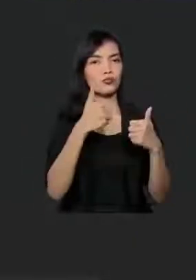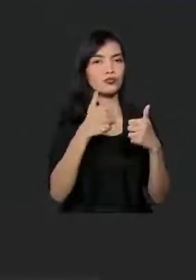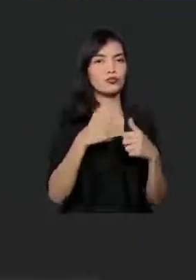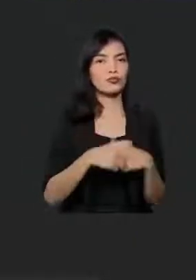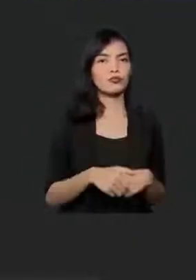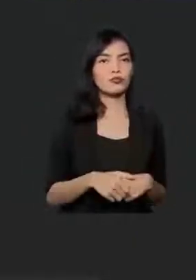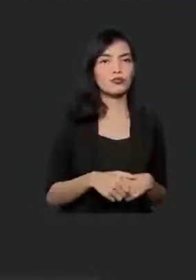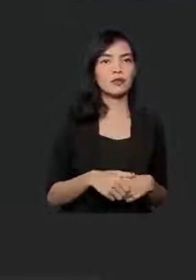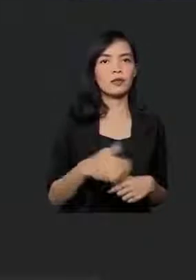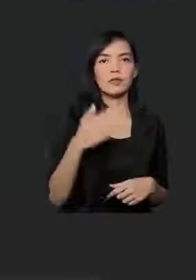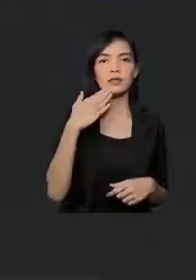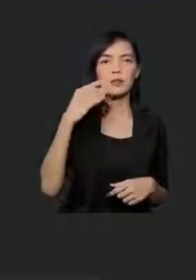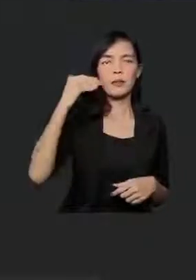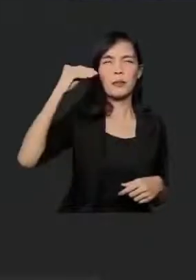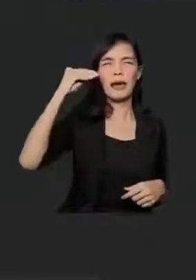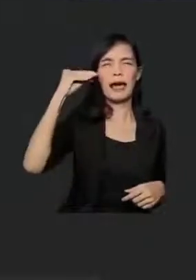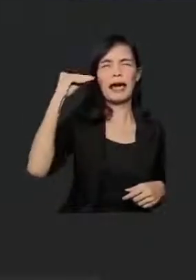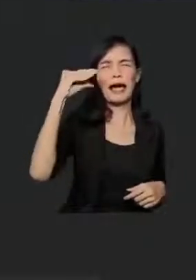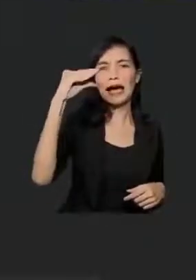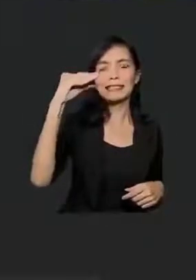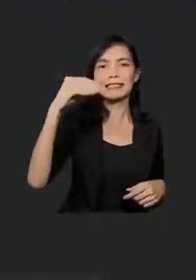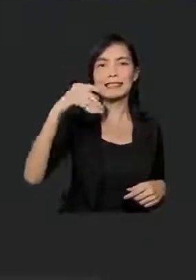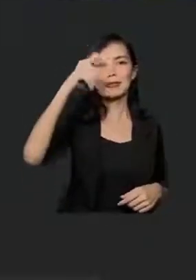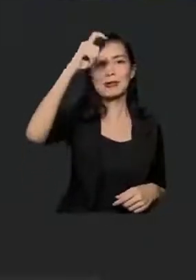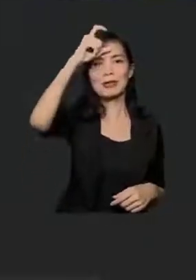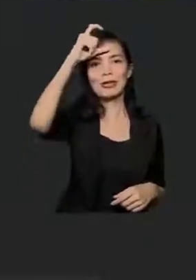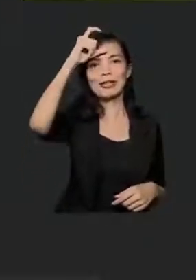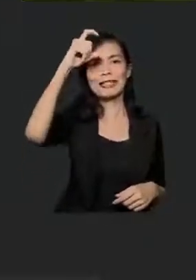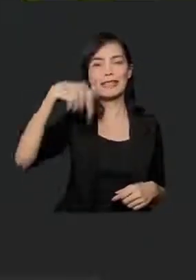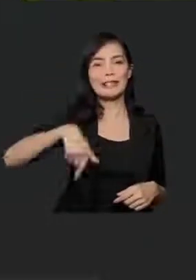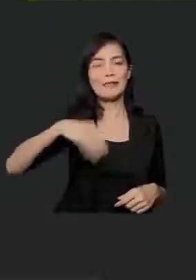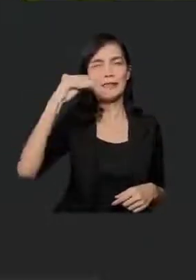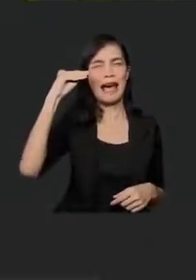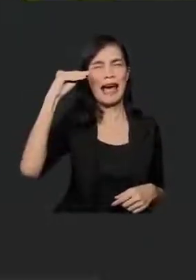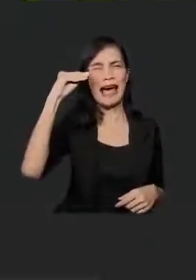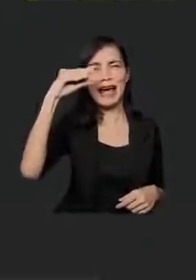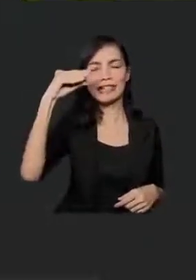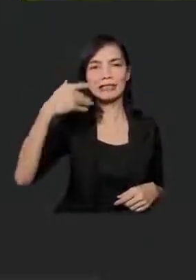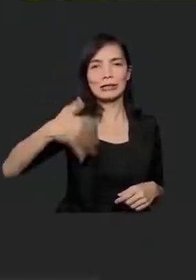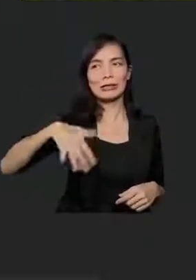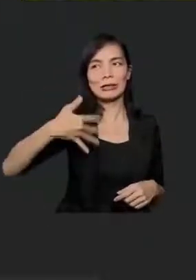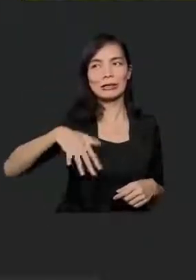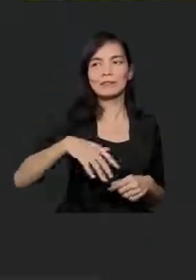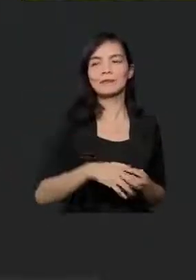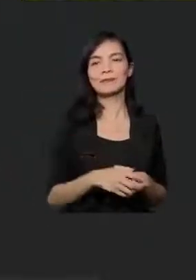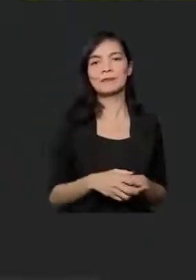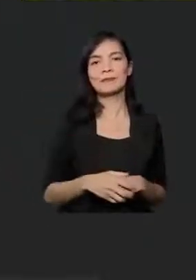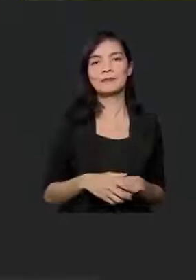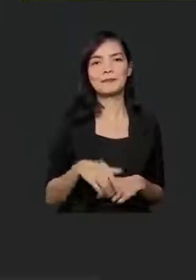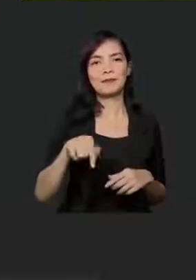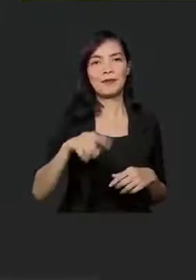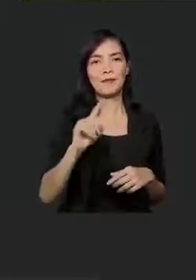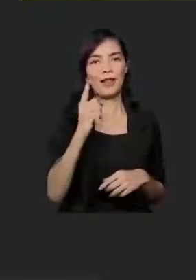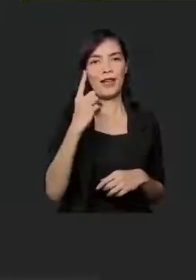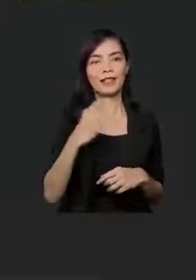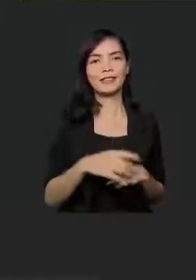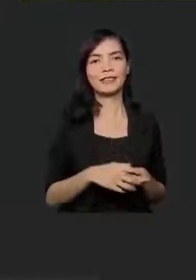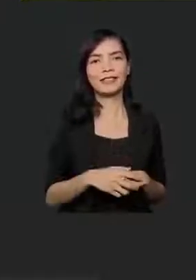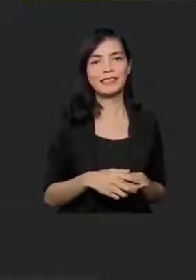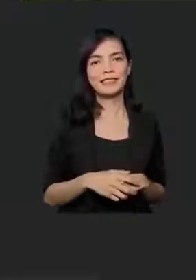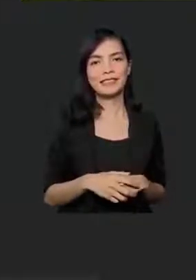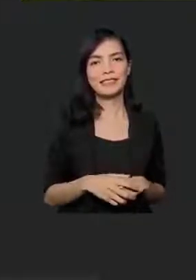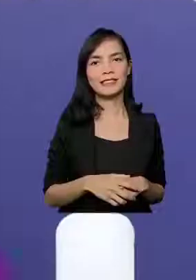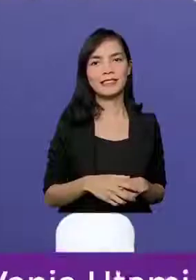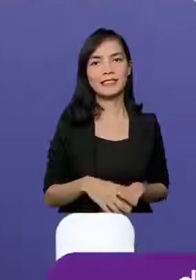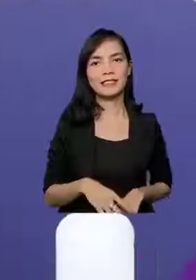selamat pagi banyak betul baik lu Untuk itu kita mulai saja Kau Untuk